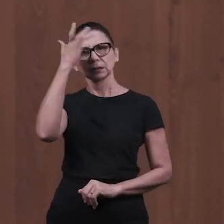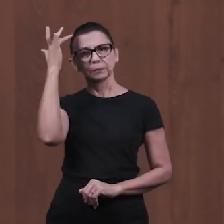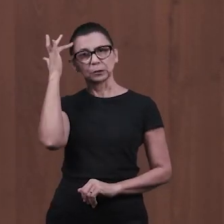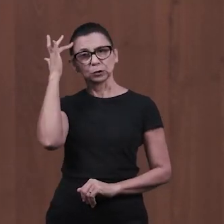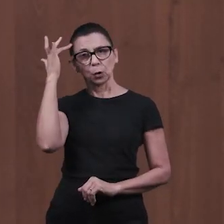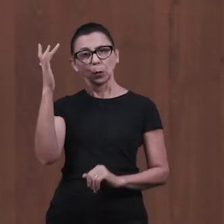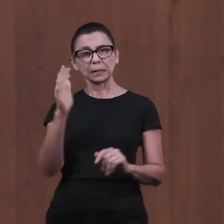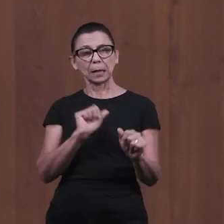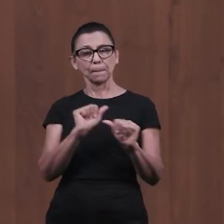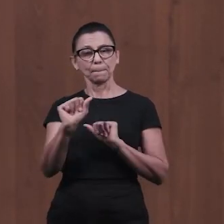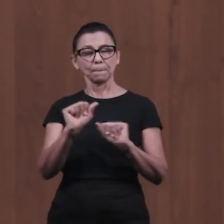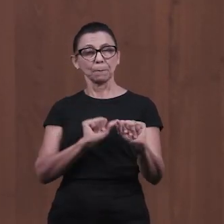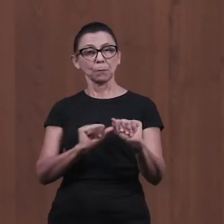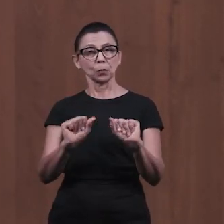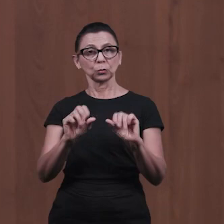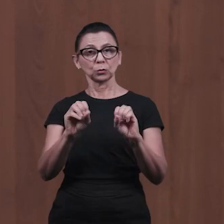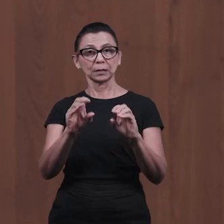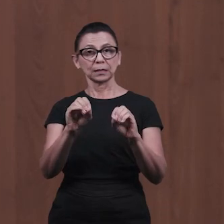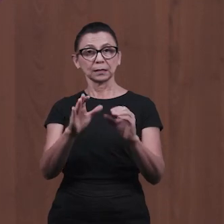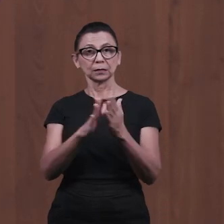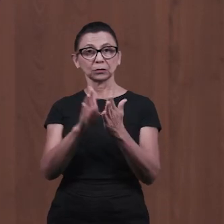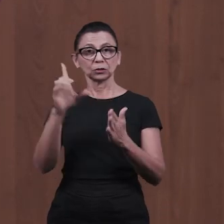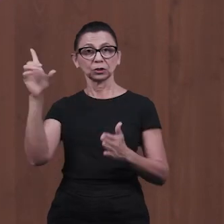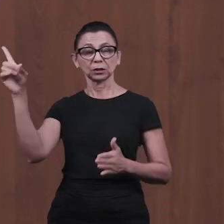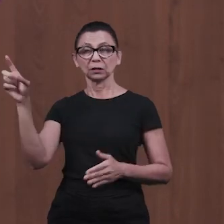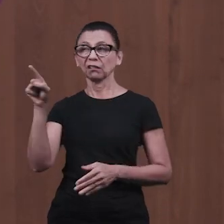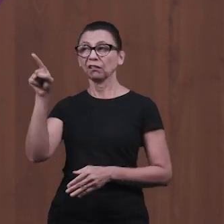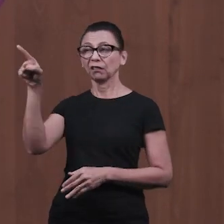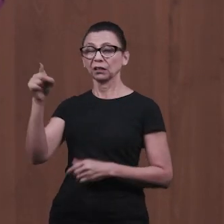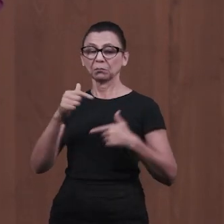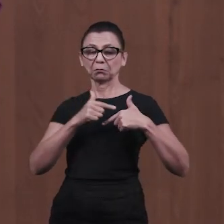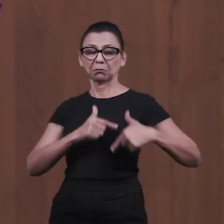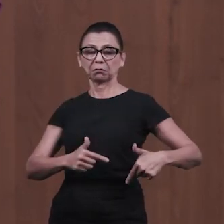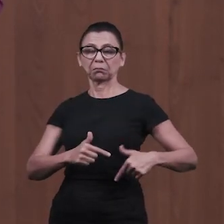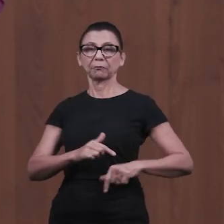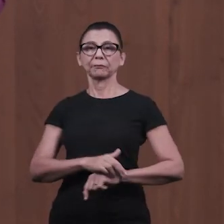Dieu et regardez comment ils deviennent, avec le cœur vide.